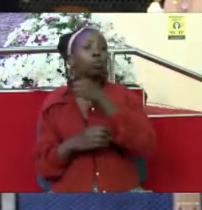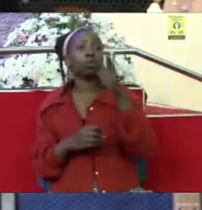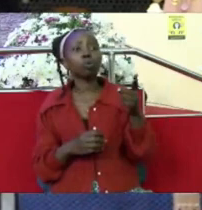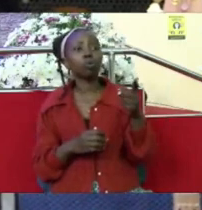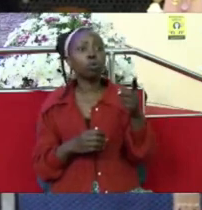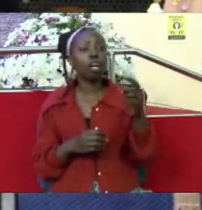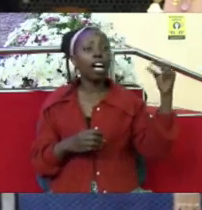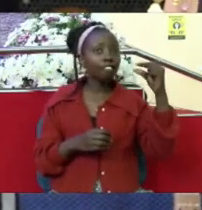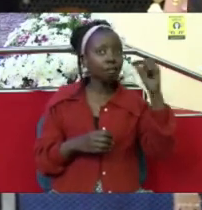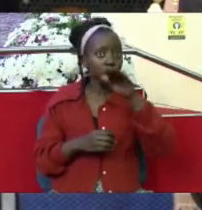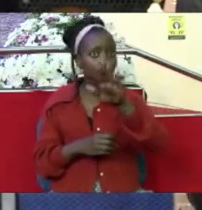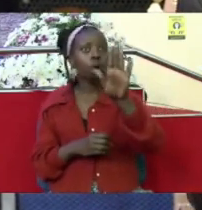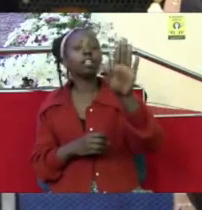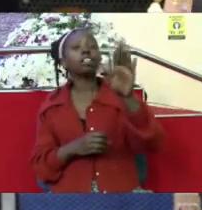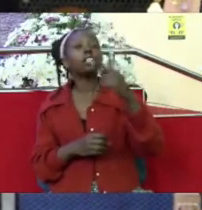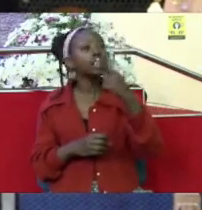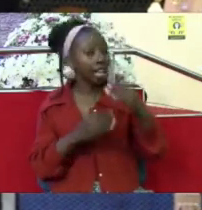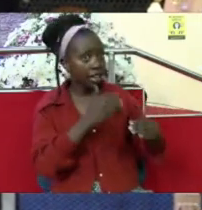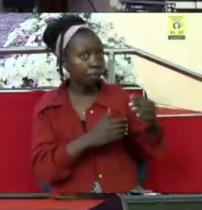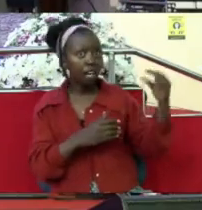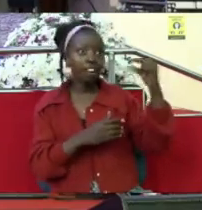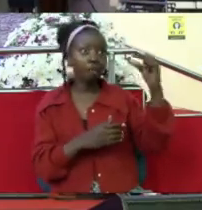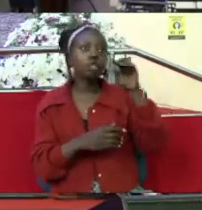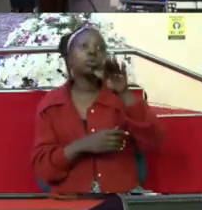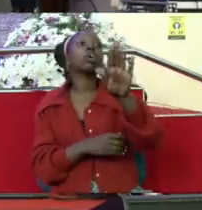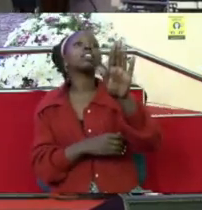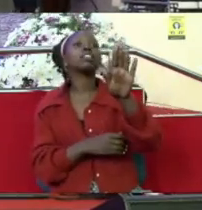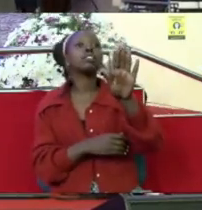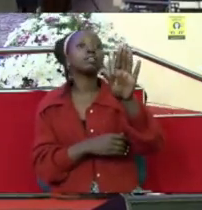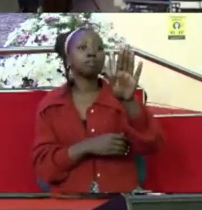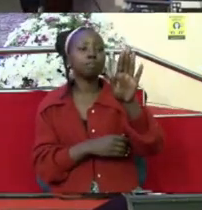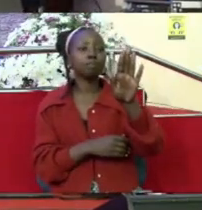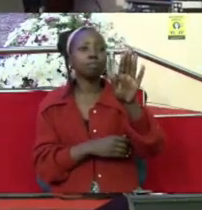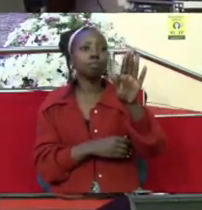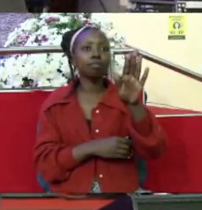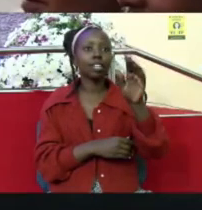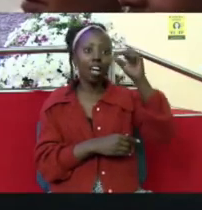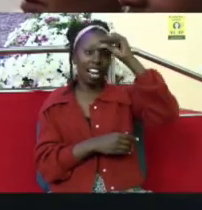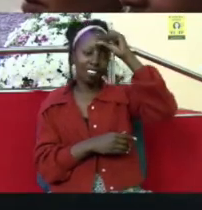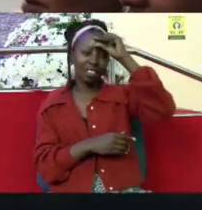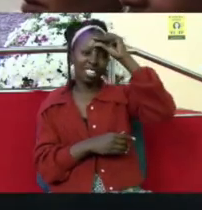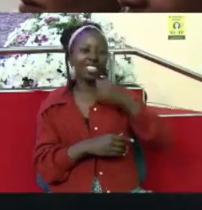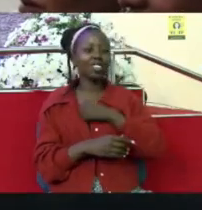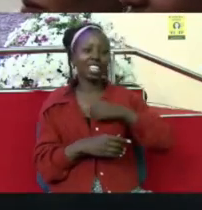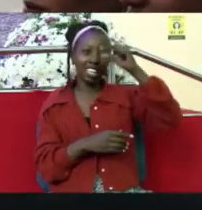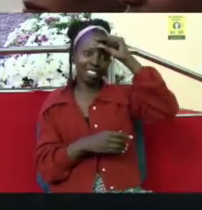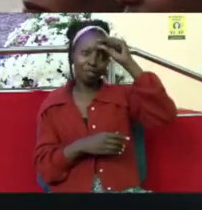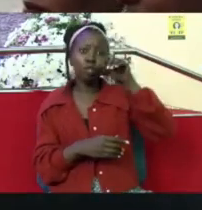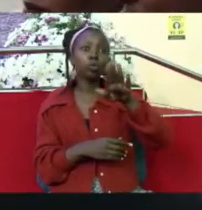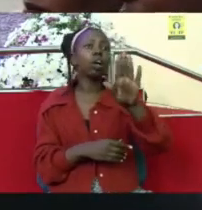yako. Si umwambie jirani yako serikali yako. Your government. Ninaona huyo hataki kuambiwa ni yako.